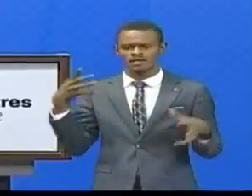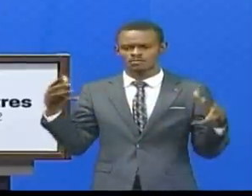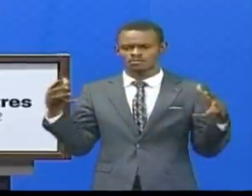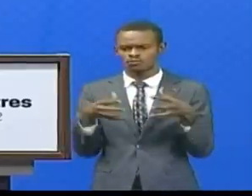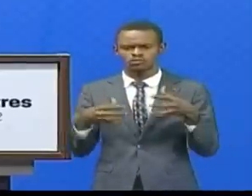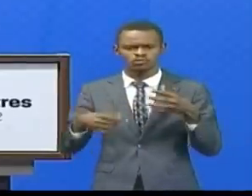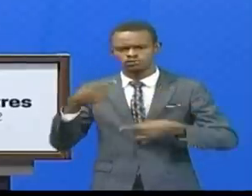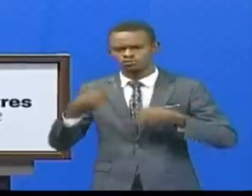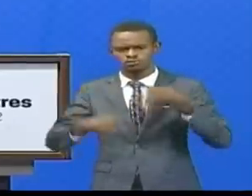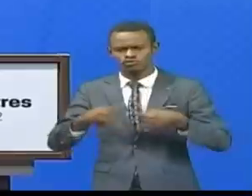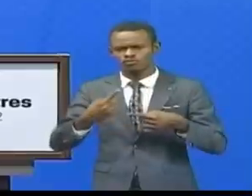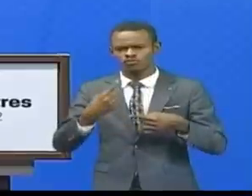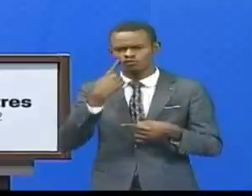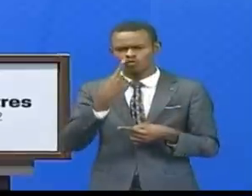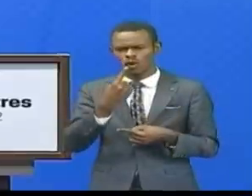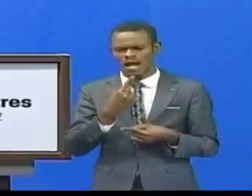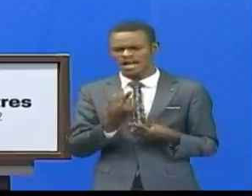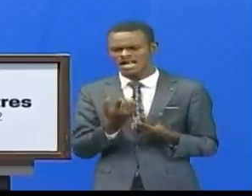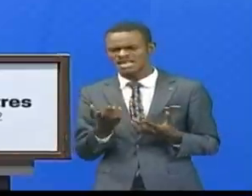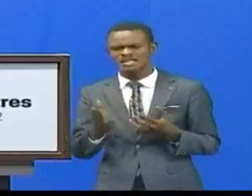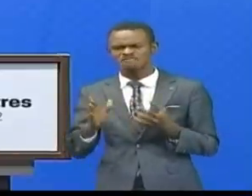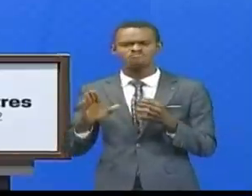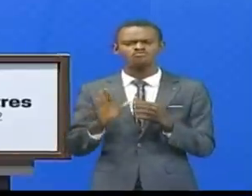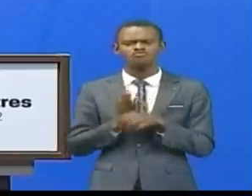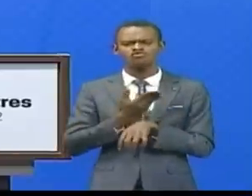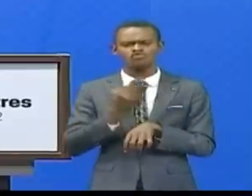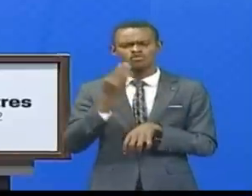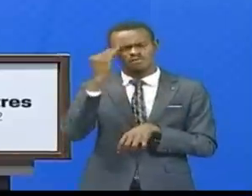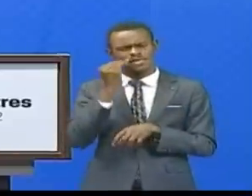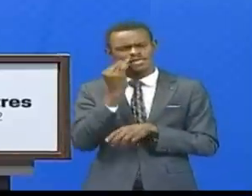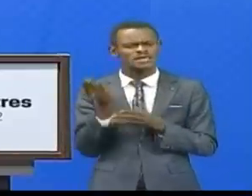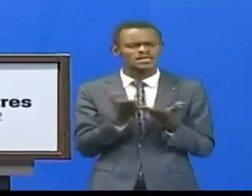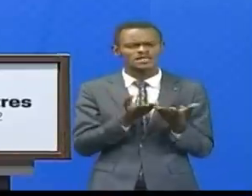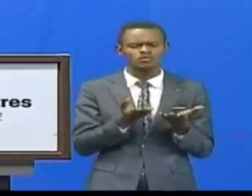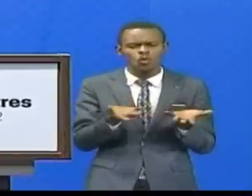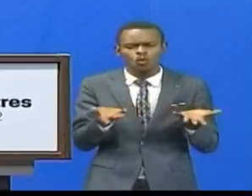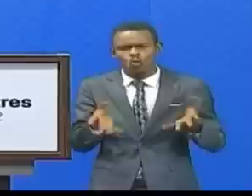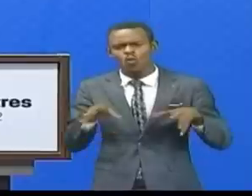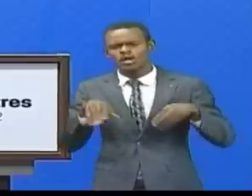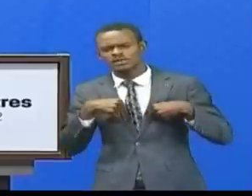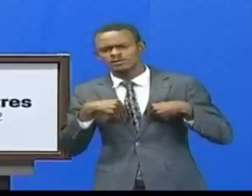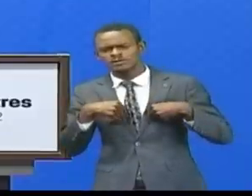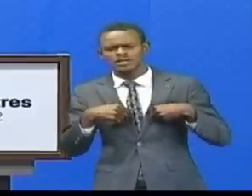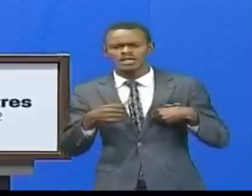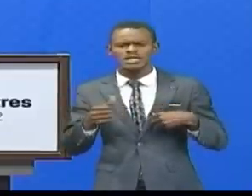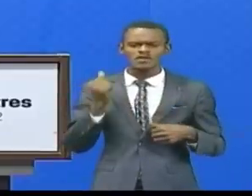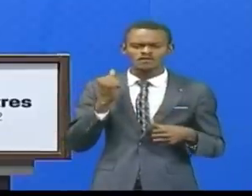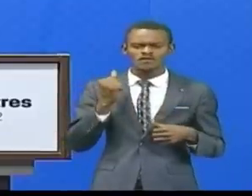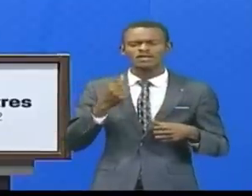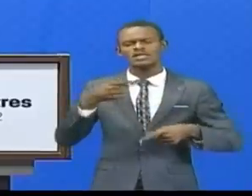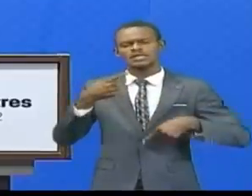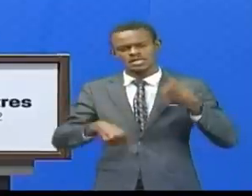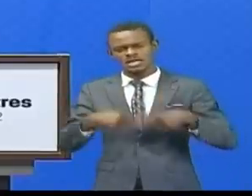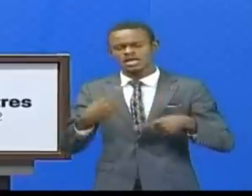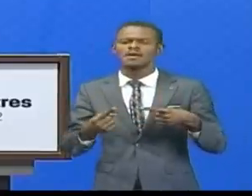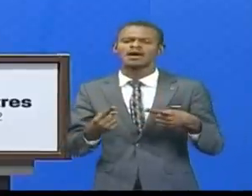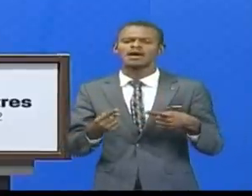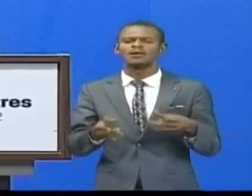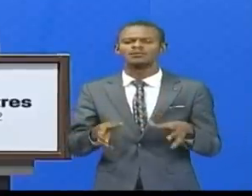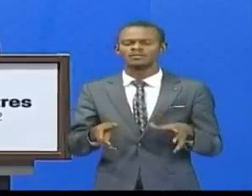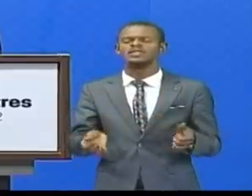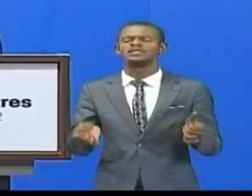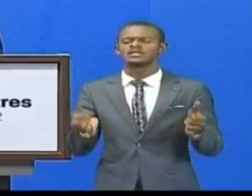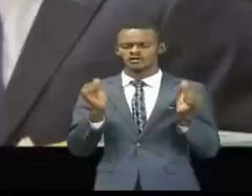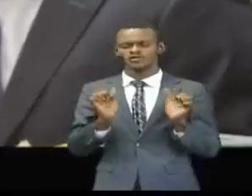des communications et désenclavement. Le vice-premier ministre, ministre de